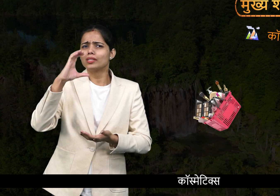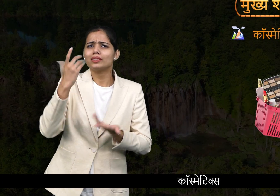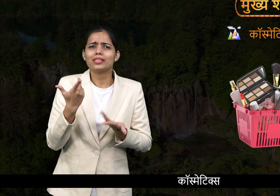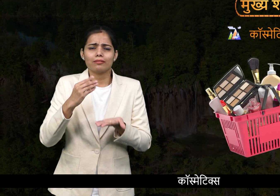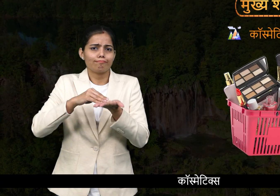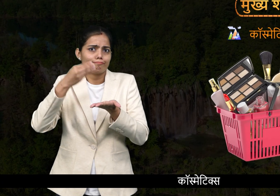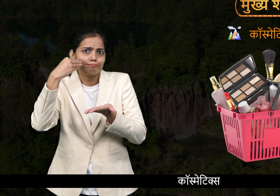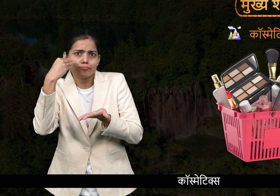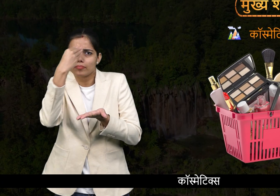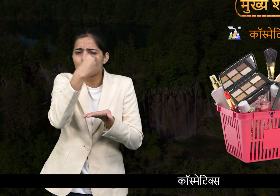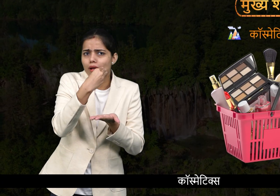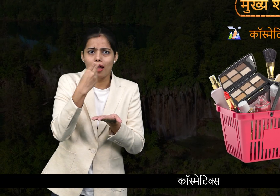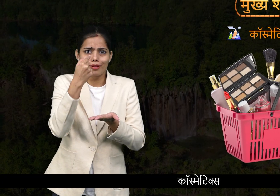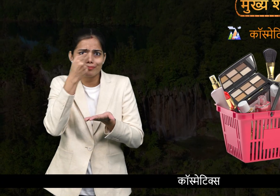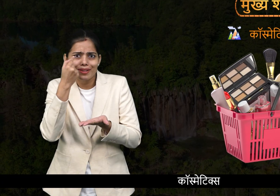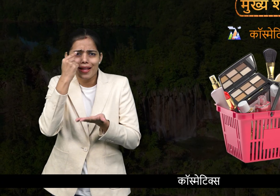कॉस्मेटिक्स,